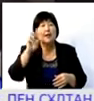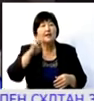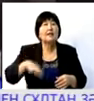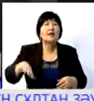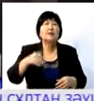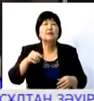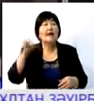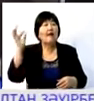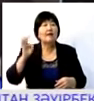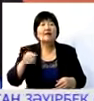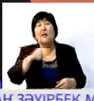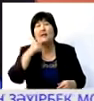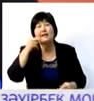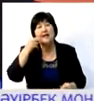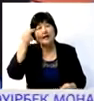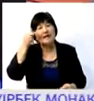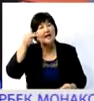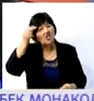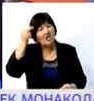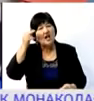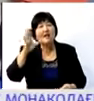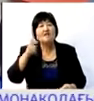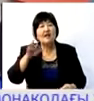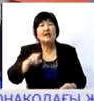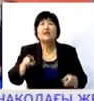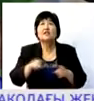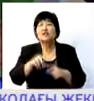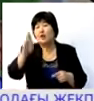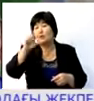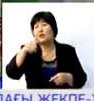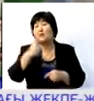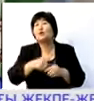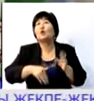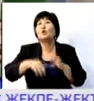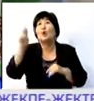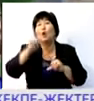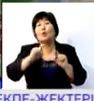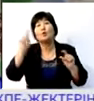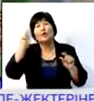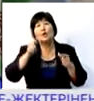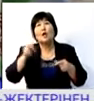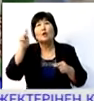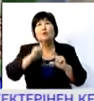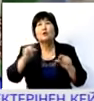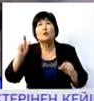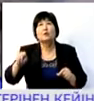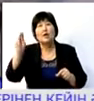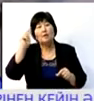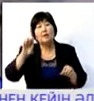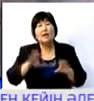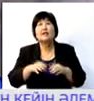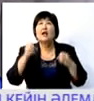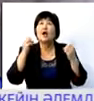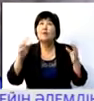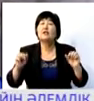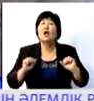және Германия, Ресей, Қытай, Чехия, Венгрия сынды мемлекеттердің маңдайалды жоғары оқу орындарына түсті. Мектеп оқушылары біліммен бірге